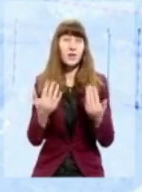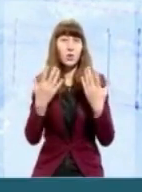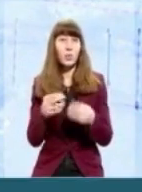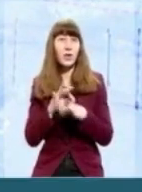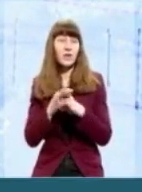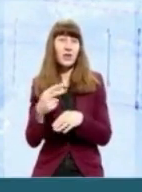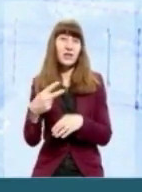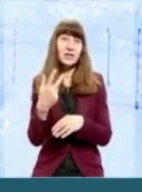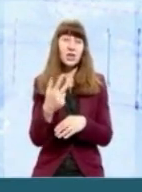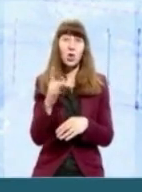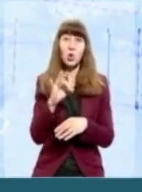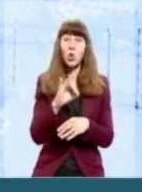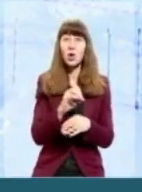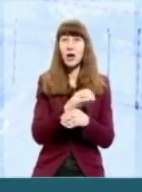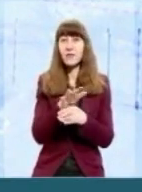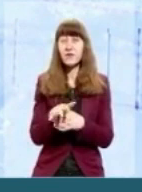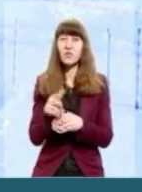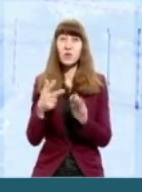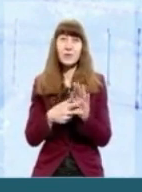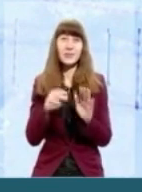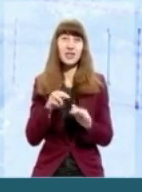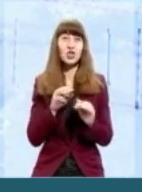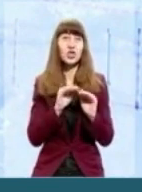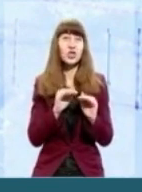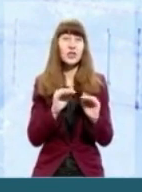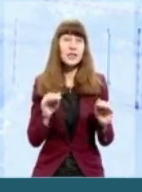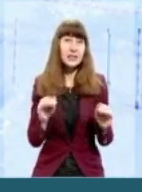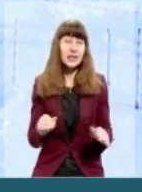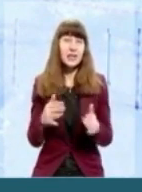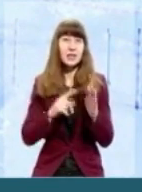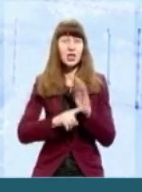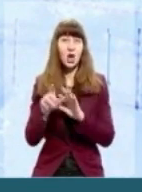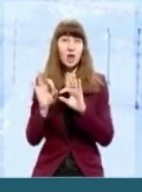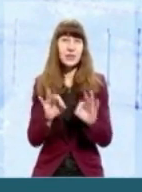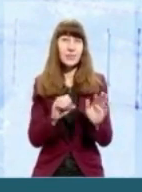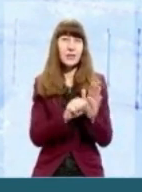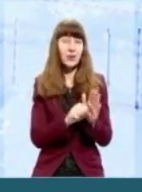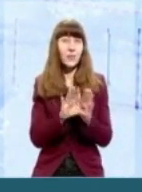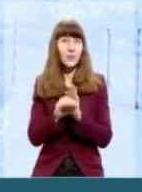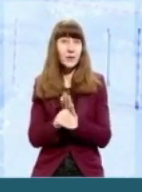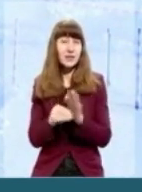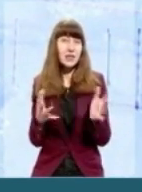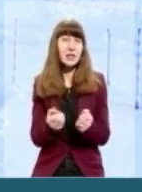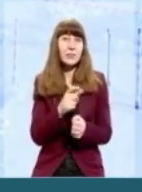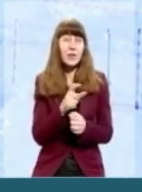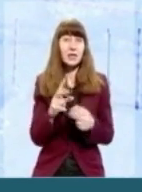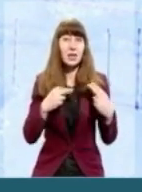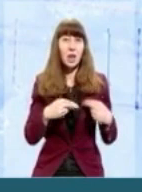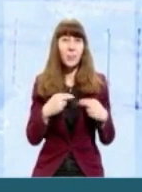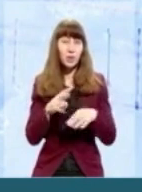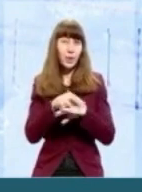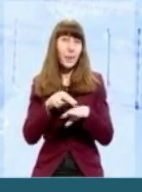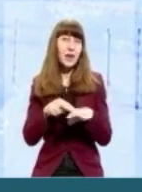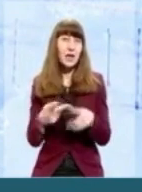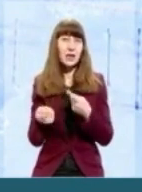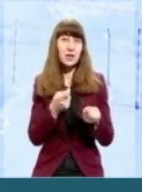провели 23 урока с охватом более 8 тысяч детей. Также с начала осенне-зимнего периода вместе со спасателями и сотрудниками